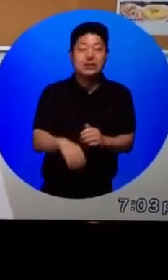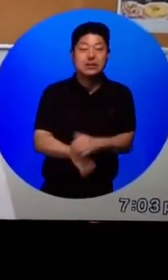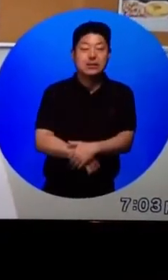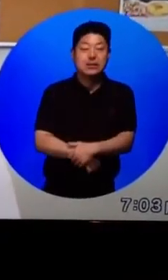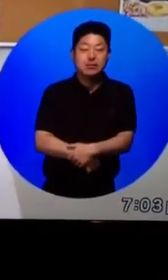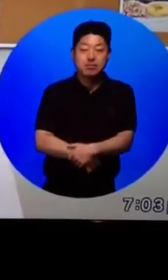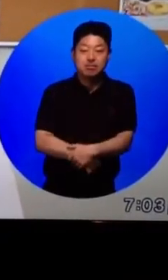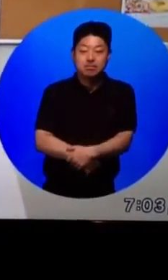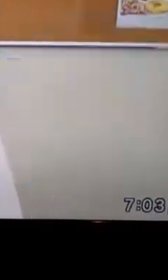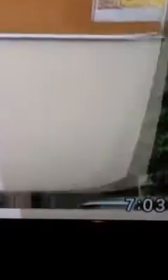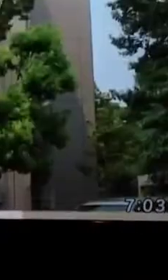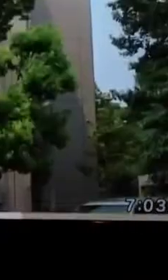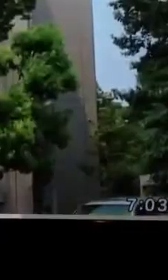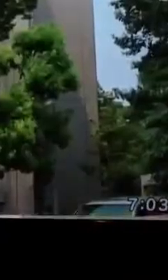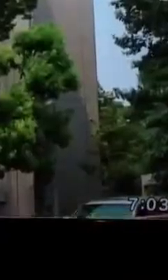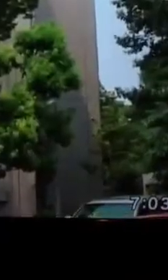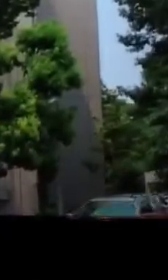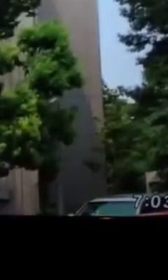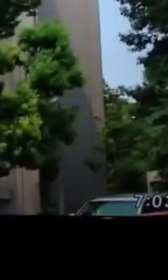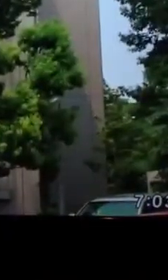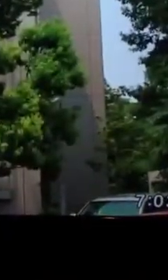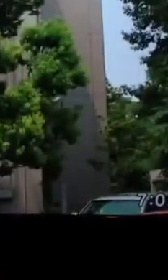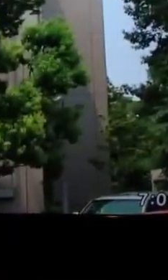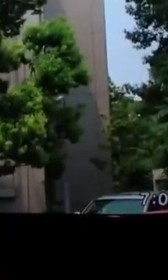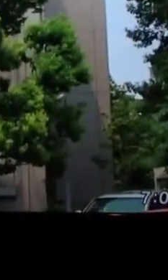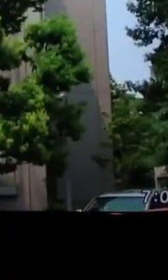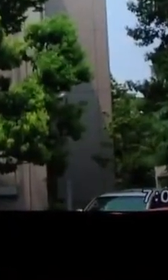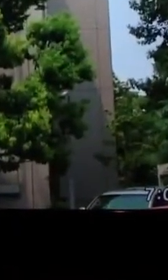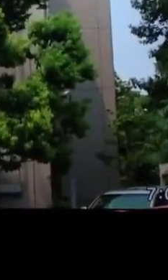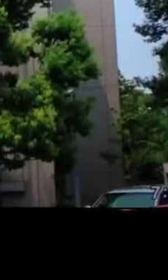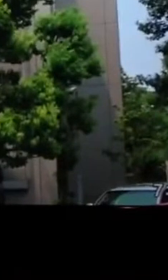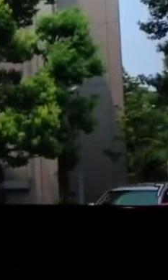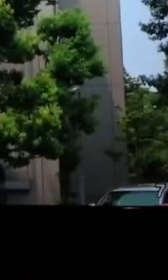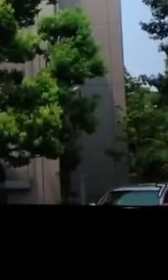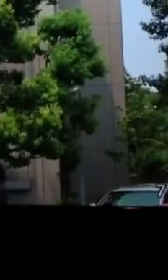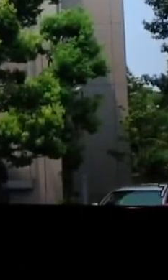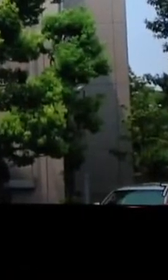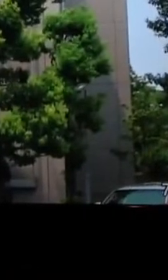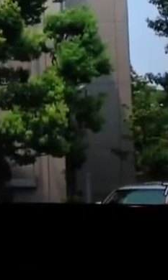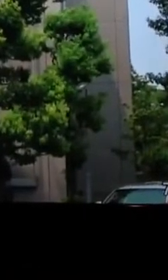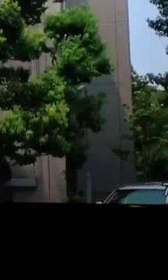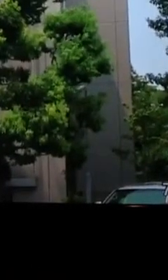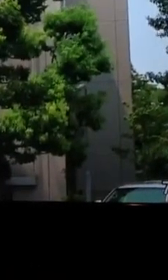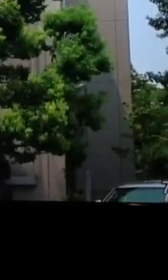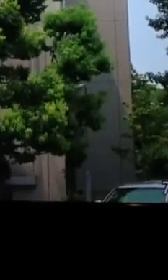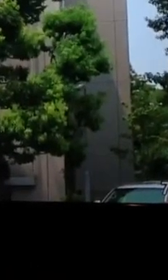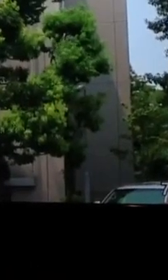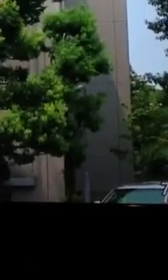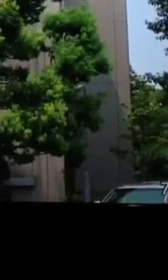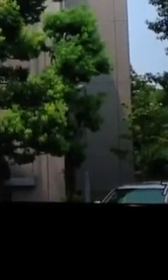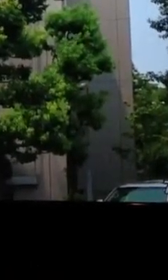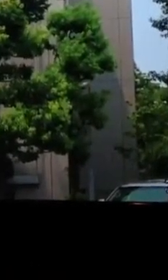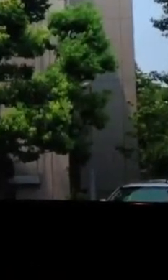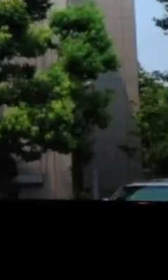かなと思ってます。 8月10日、総合福祉会館で手話講習会。